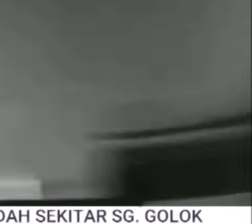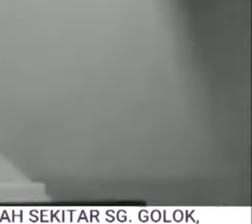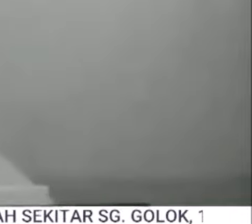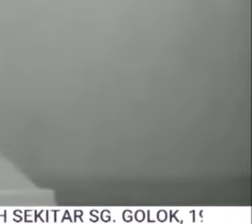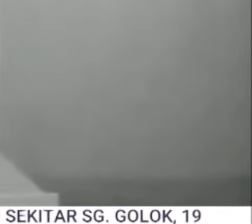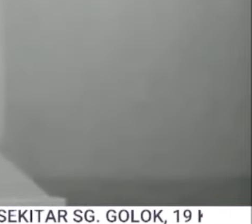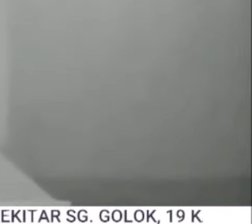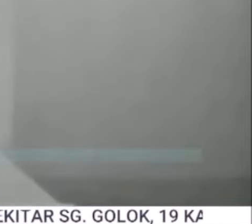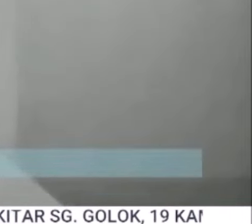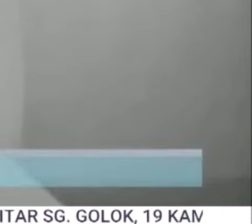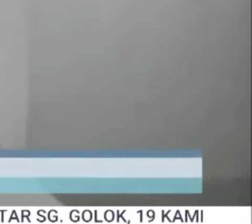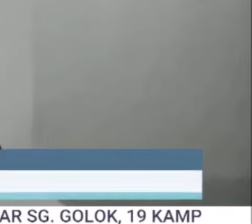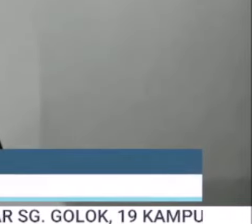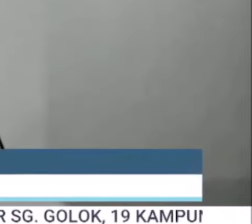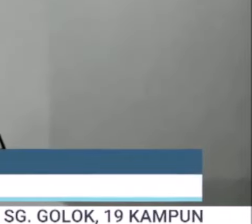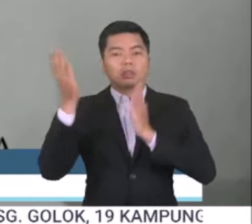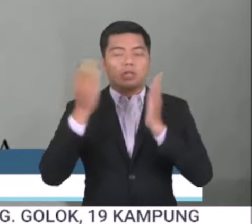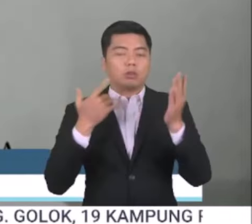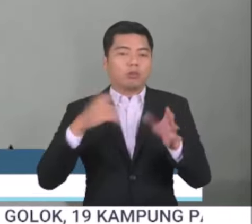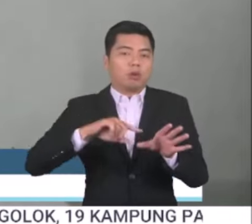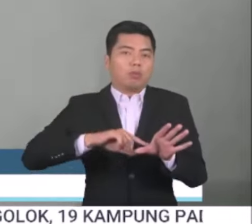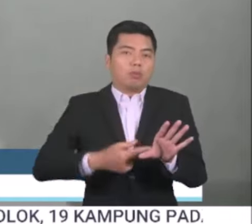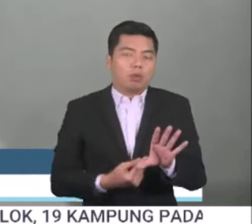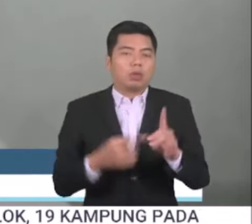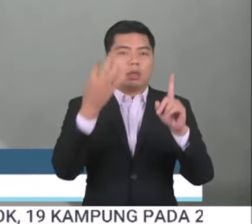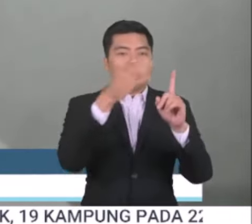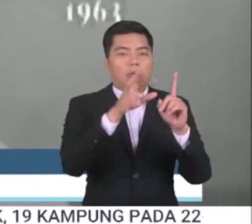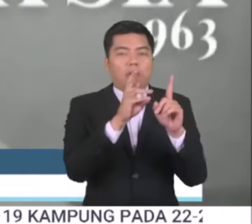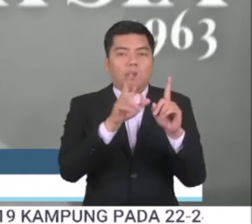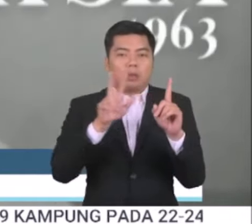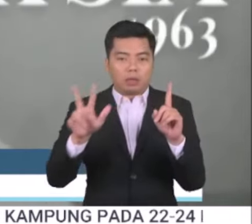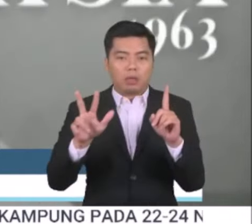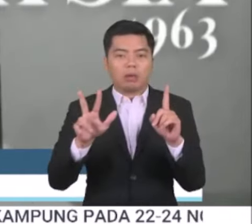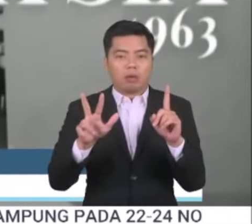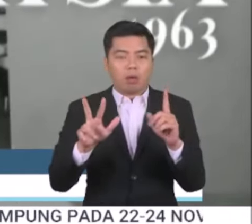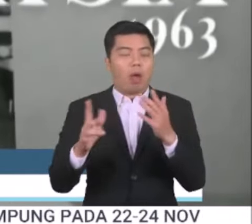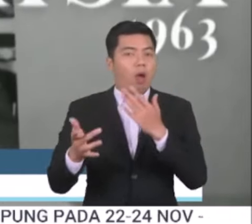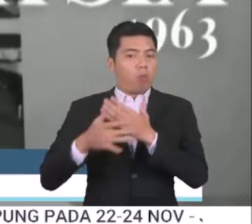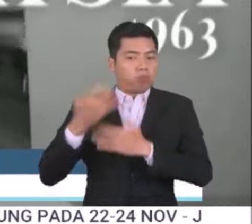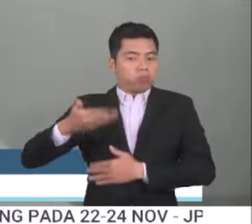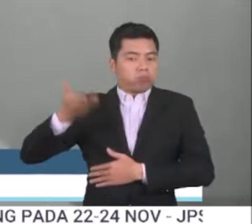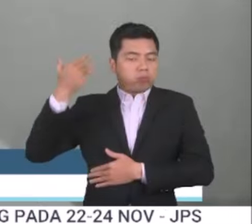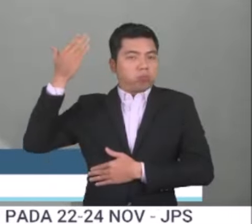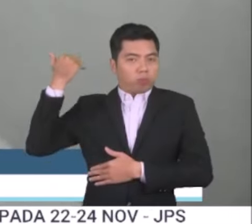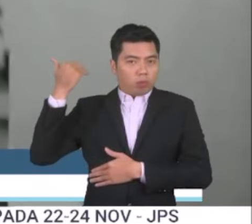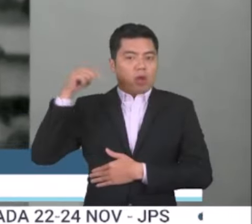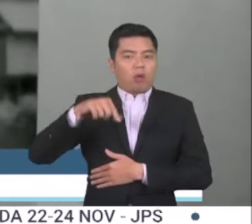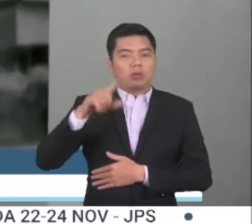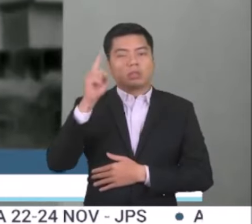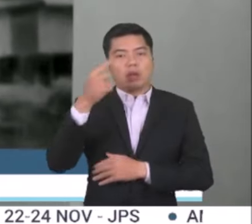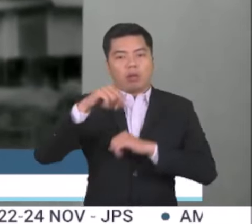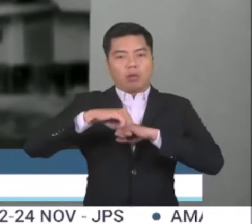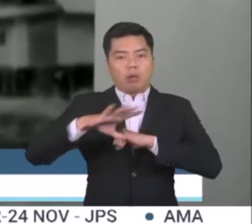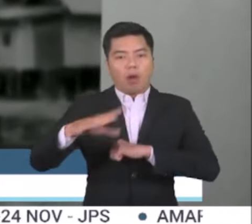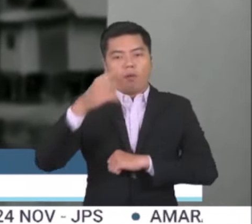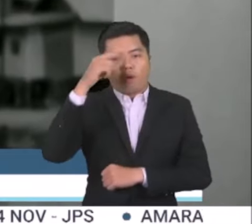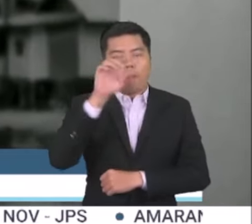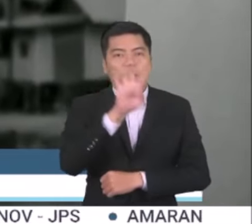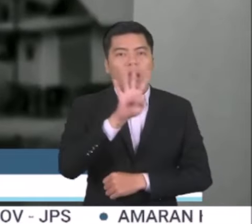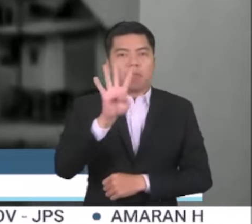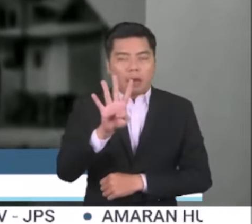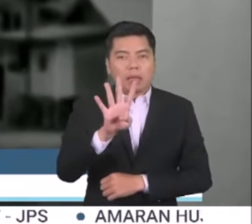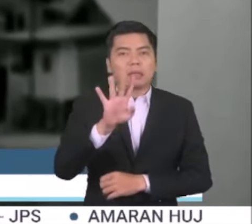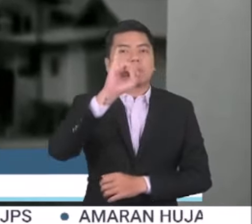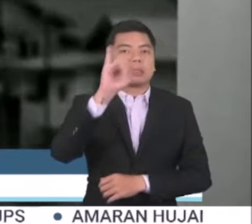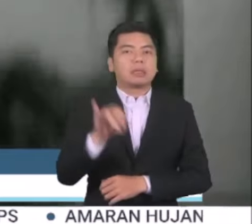Perkhidmatan TV Malaysia dilancar pada Disember 1963. Pada awal penubuhan, ia hanya bersiaran 44